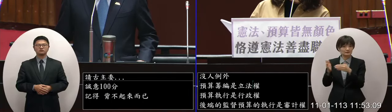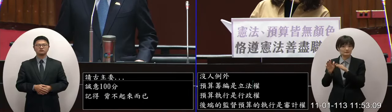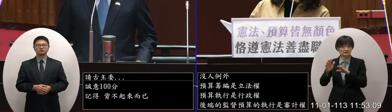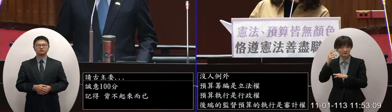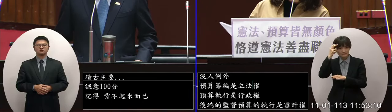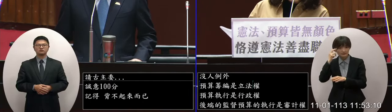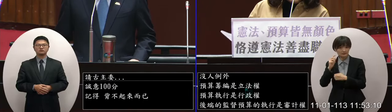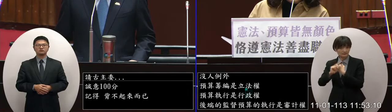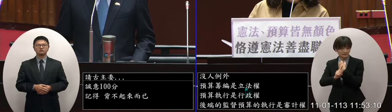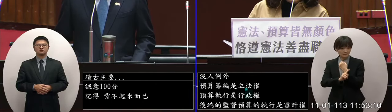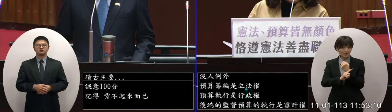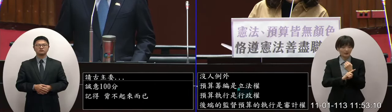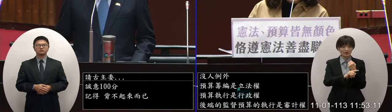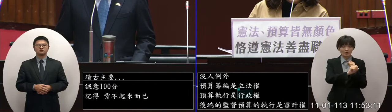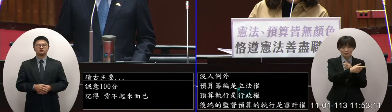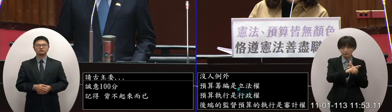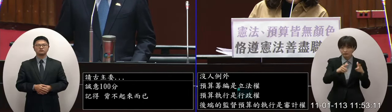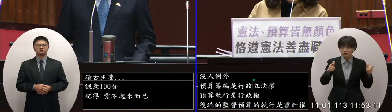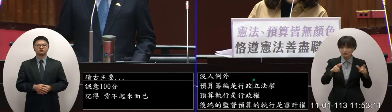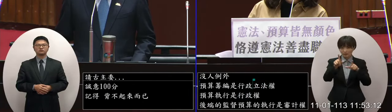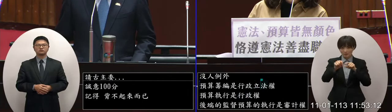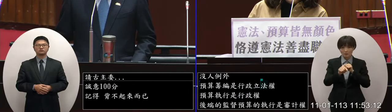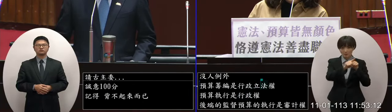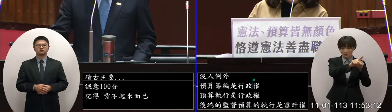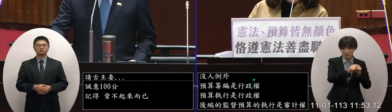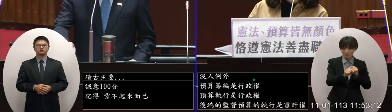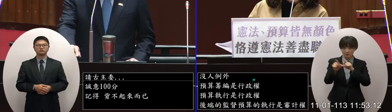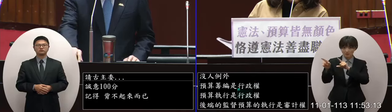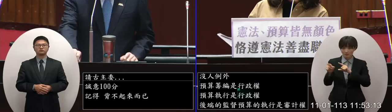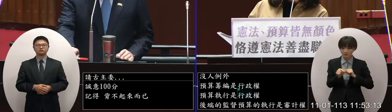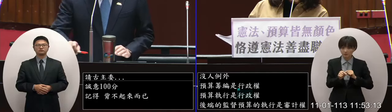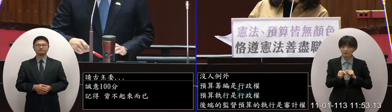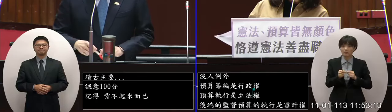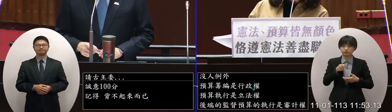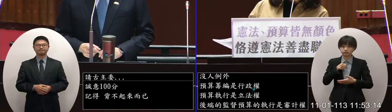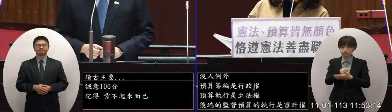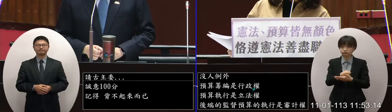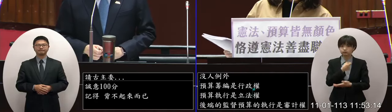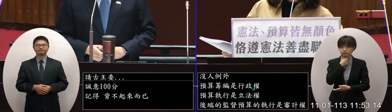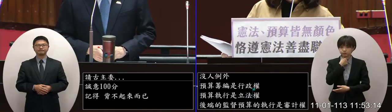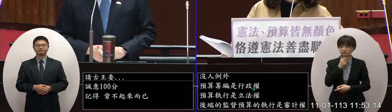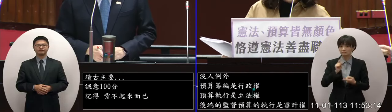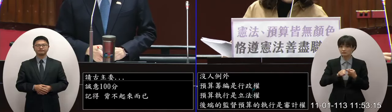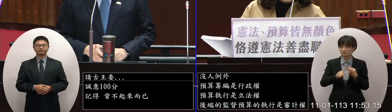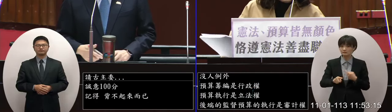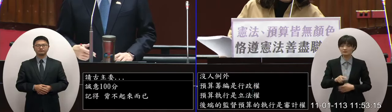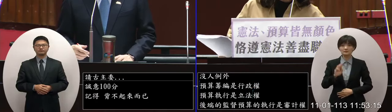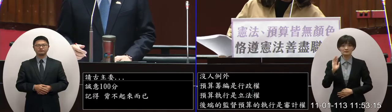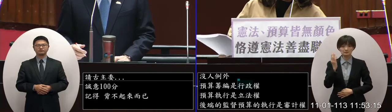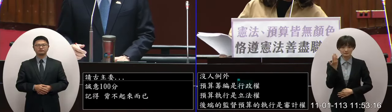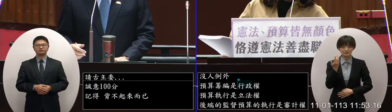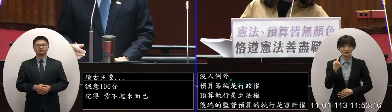法。所以这就是我们的忠诚义务，不是吗？下一页。但我非常